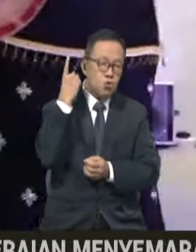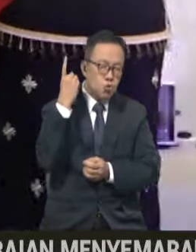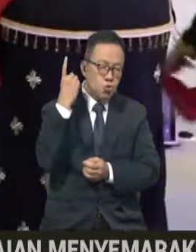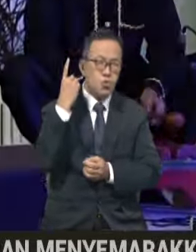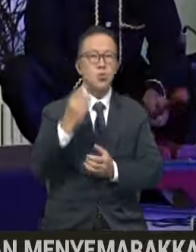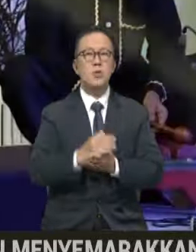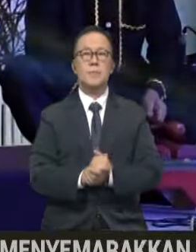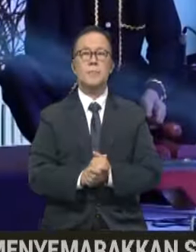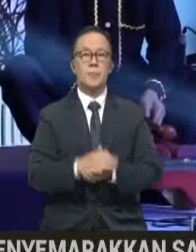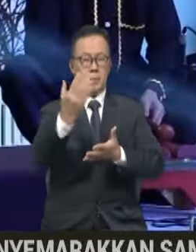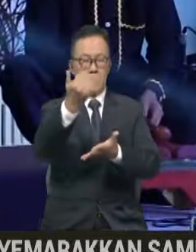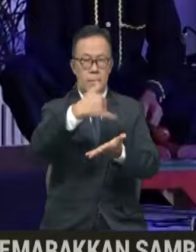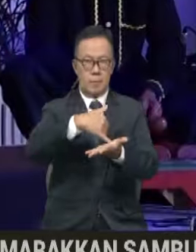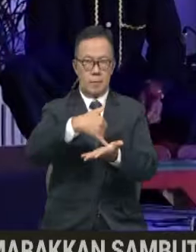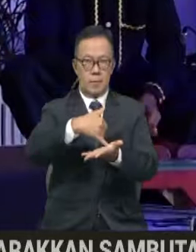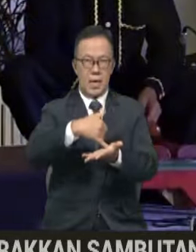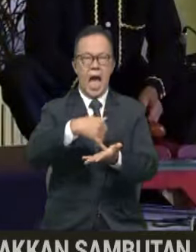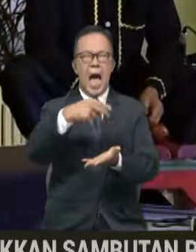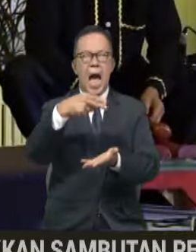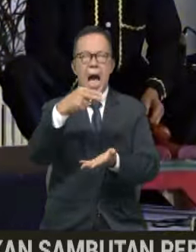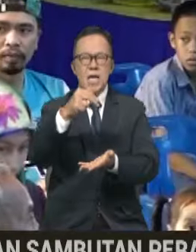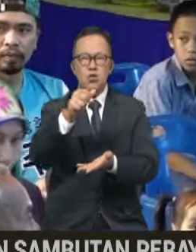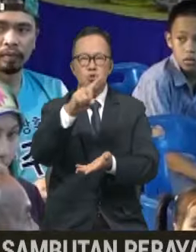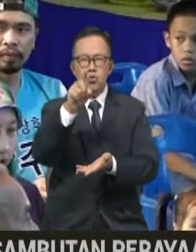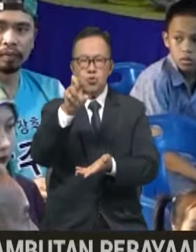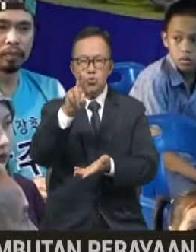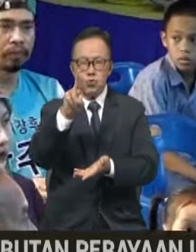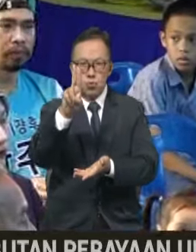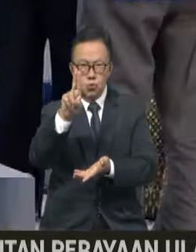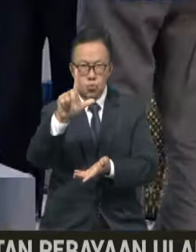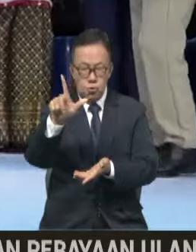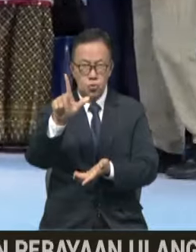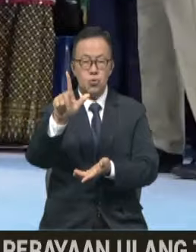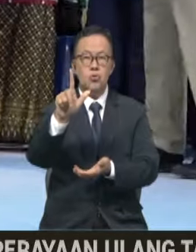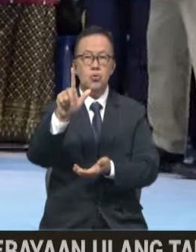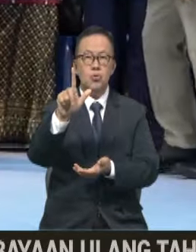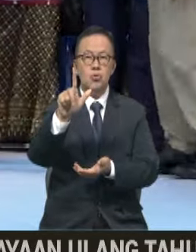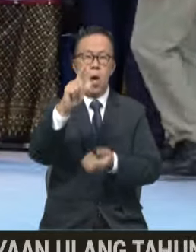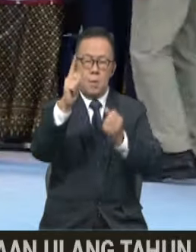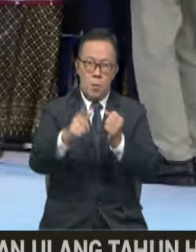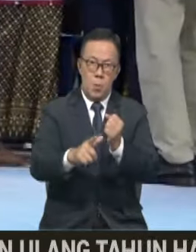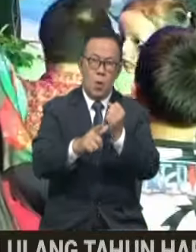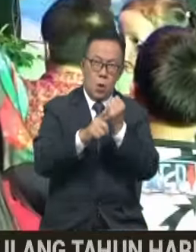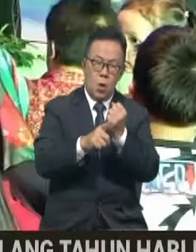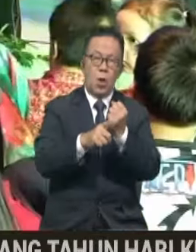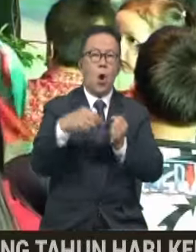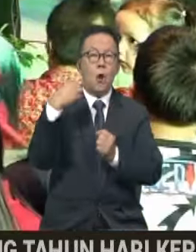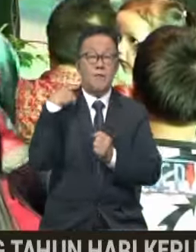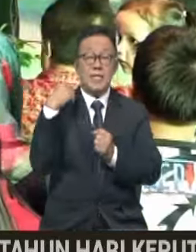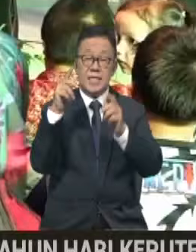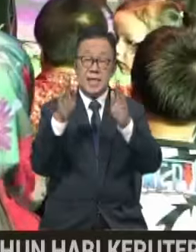Iban. Hadir Awang Haji Haizul Rizal bin Haji Yahya, pemangku penolong pegawai daerah Tutong.